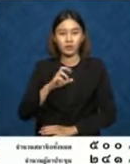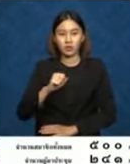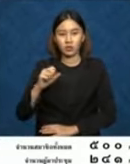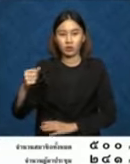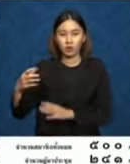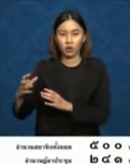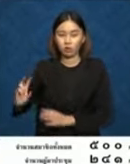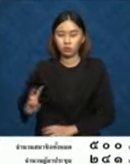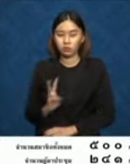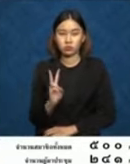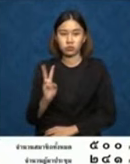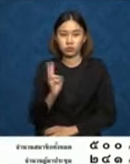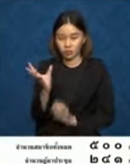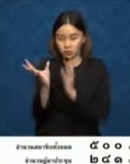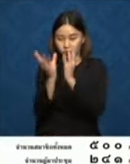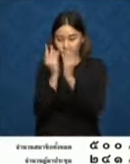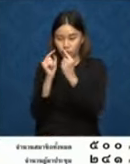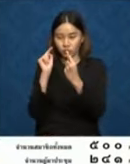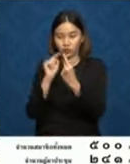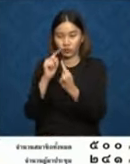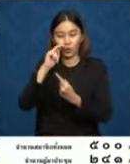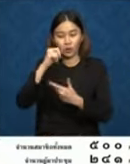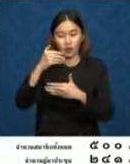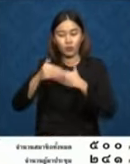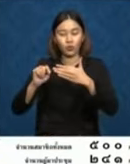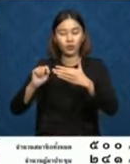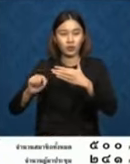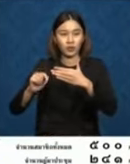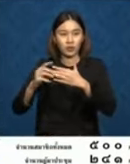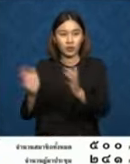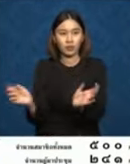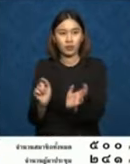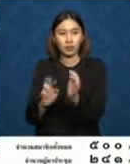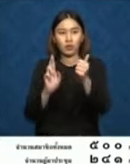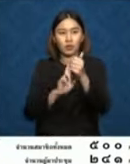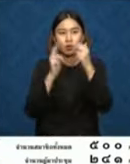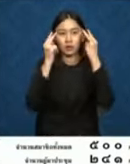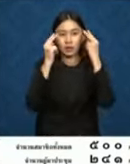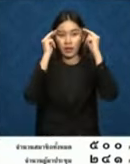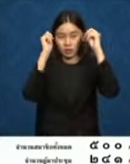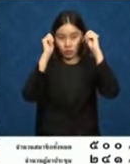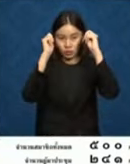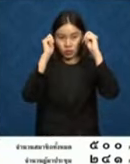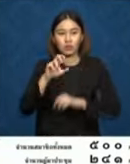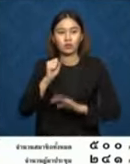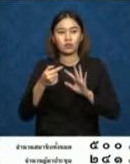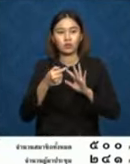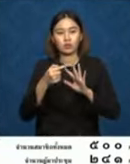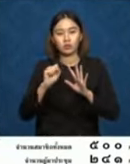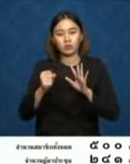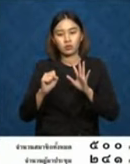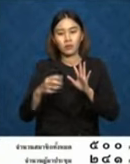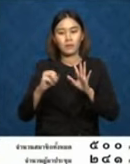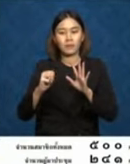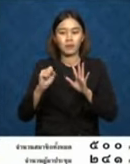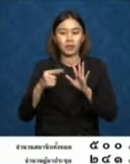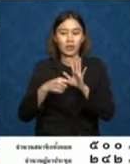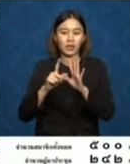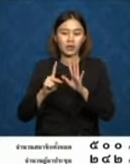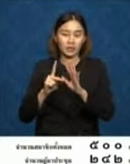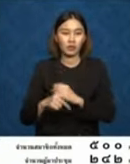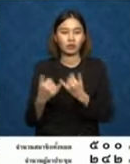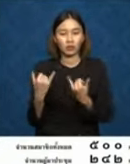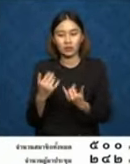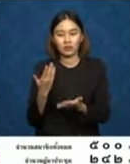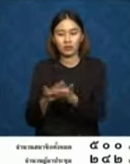นะครับได้อุทัยได้ไปดูที่จุดผันน้ำนะครับที่ท่านรองนายกท่านสมศักดิ์เทพสุทินเนี่ยนะครับได้ประสานงานนะครับจนกระทั่ง